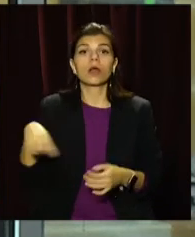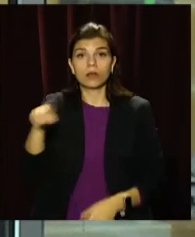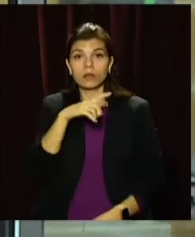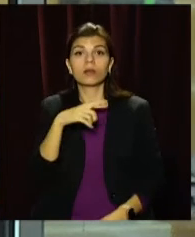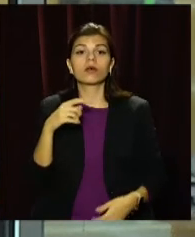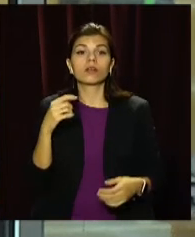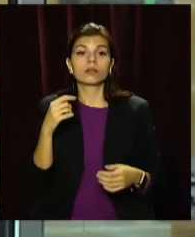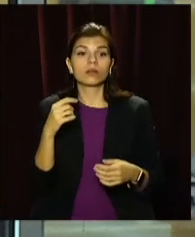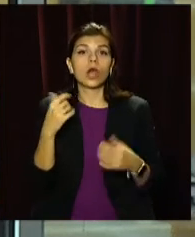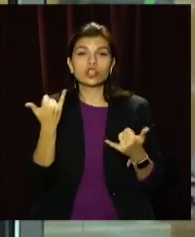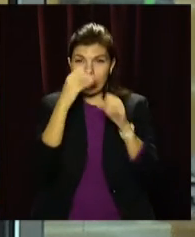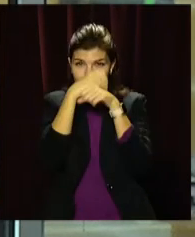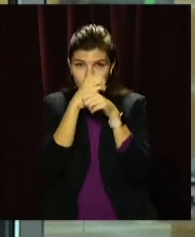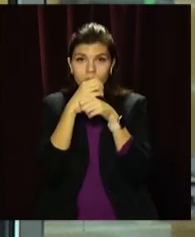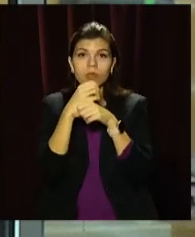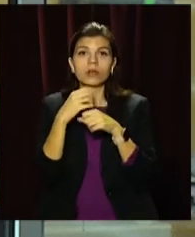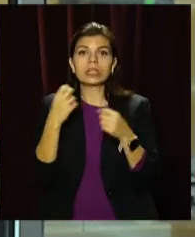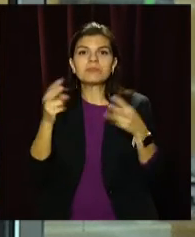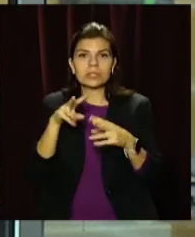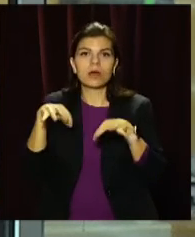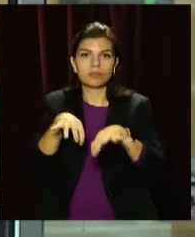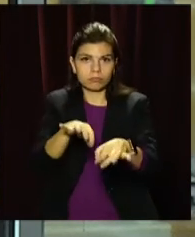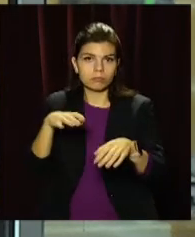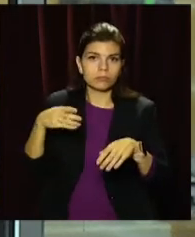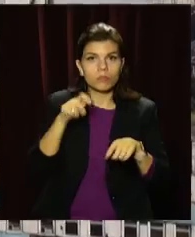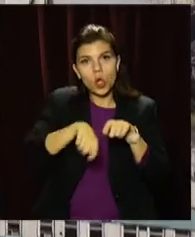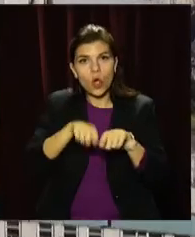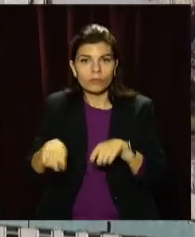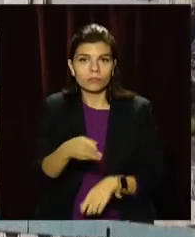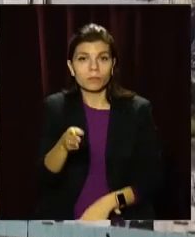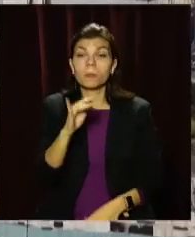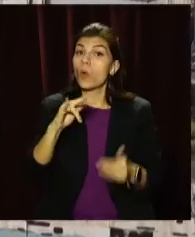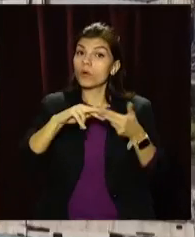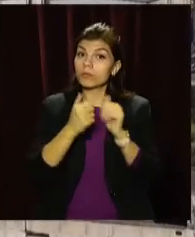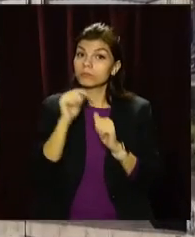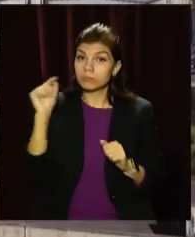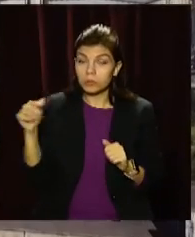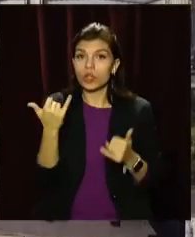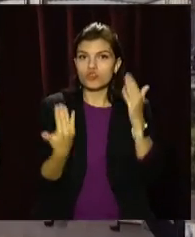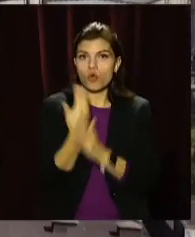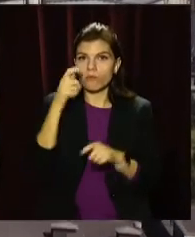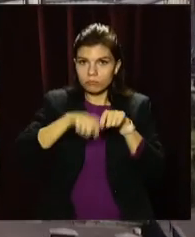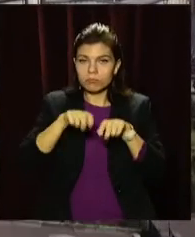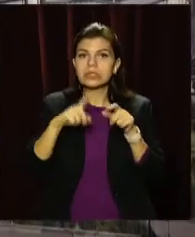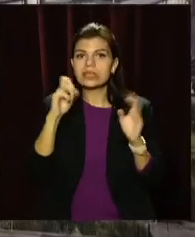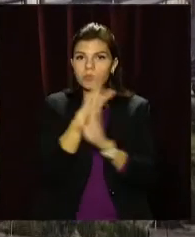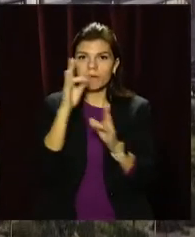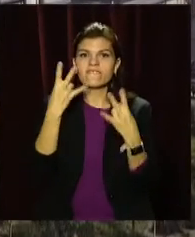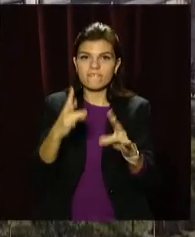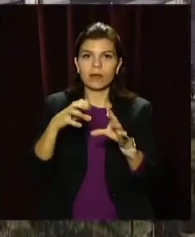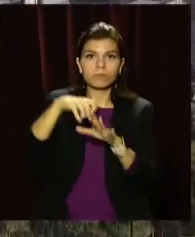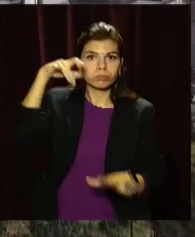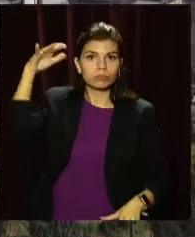курсуватиме пересувна лабораторія екомоніторингу. У Кам'янському впроваджують систему контролю за забрудненням